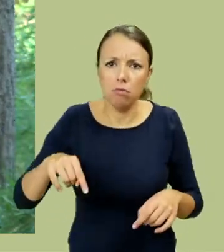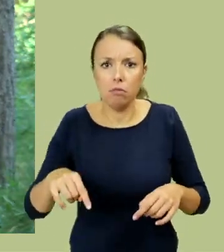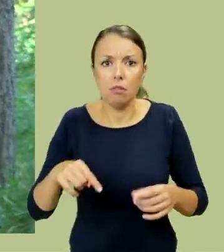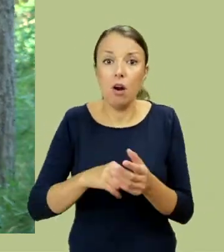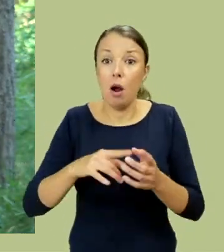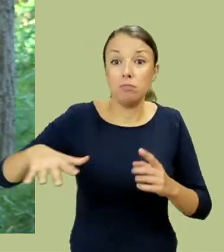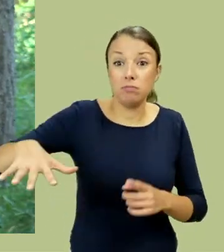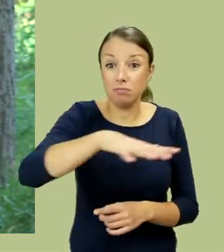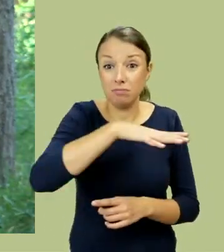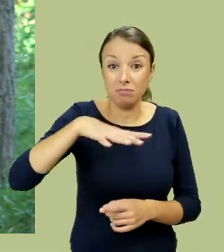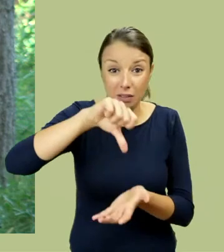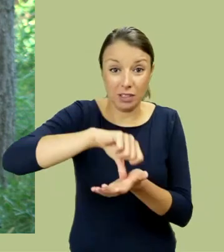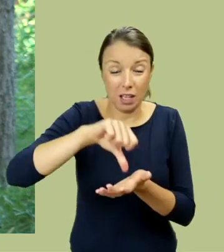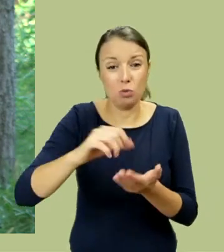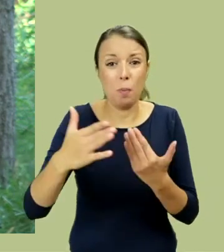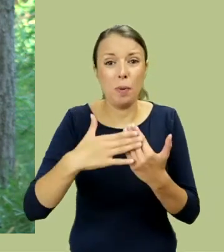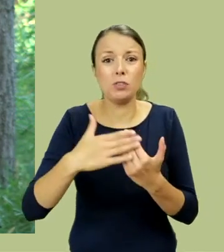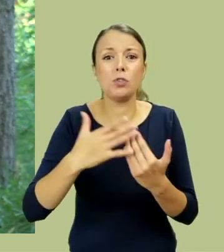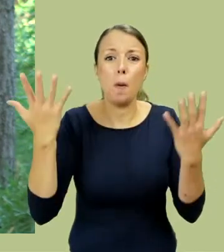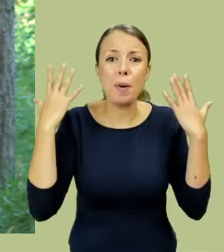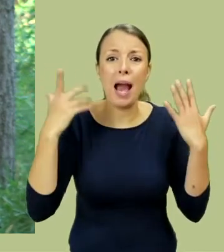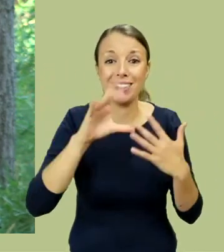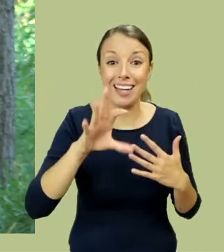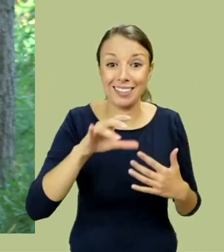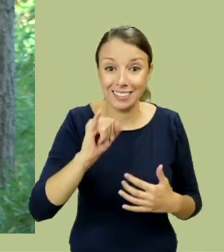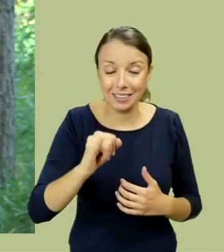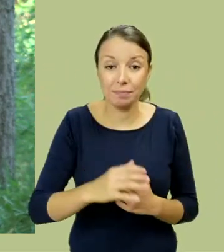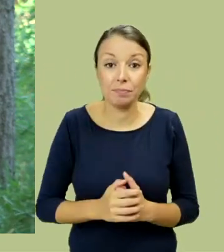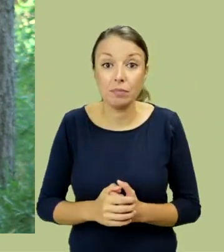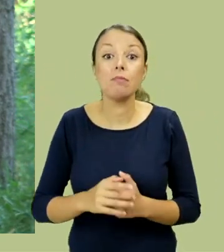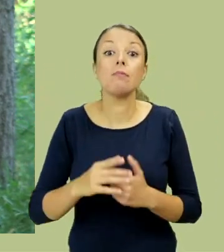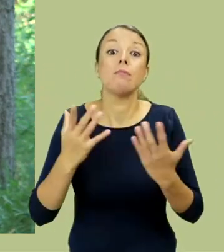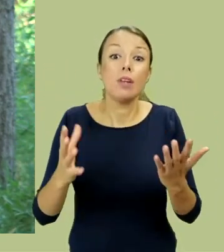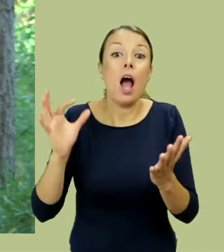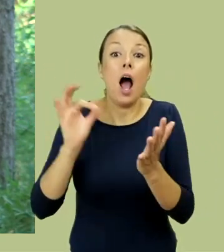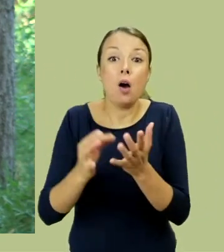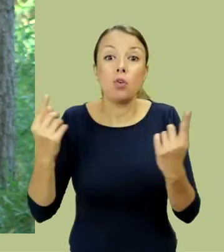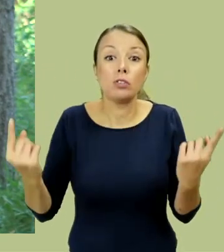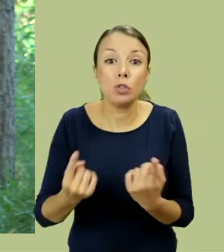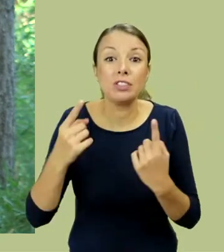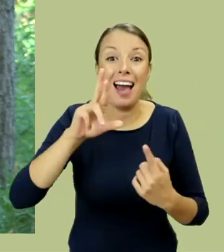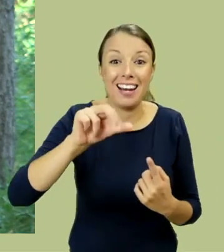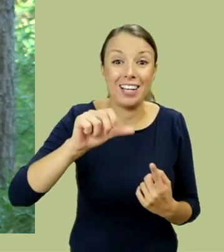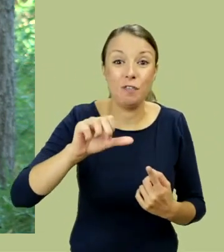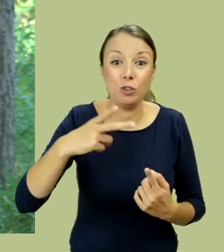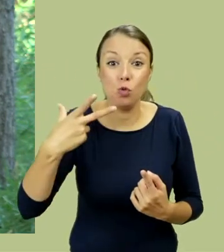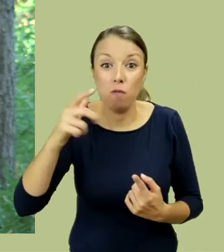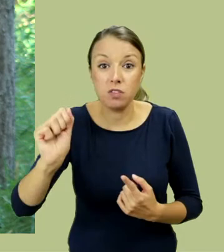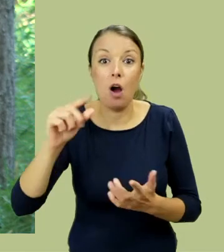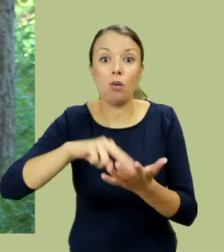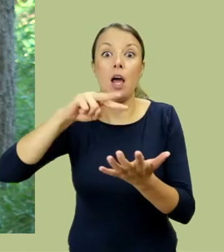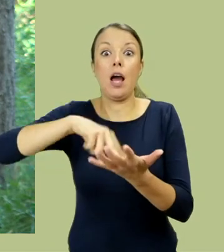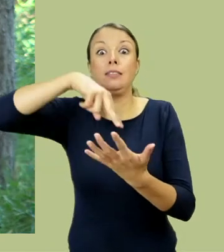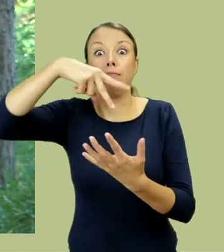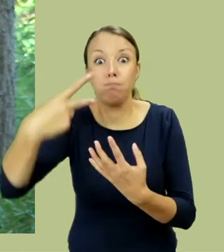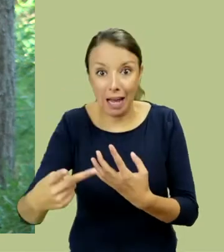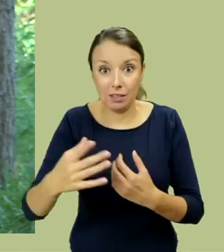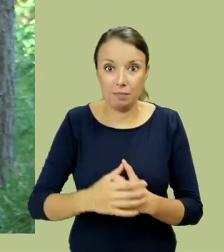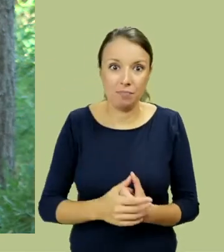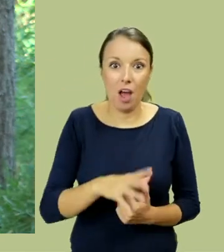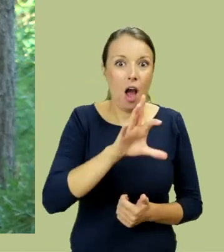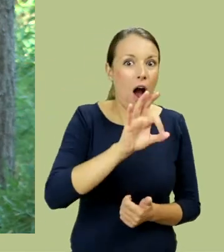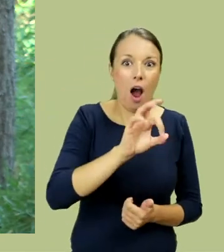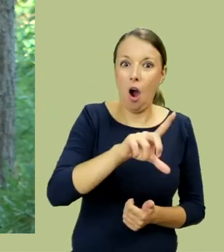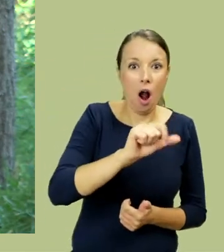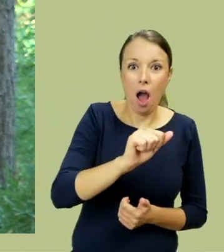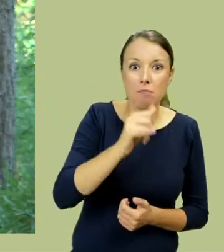Saskiego i w pewnym momencie nieszczęsna Rodziewiczówna upadła. Przewróciła się i Ola absolutnie nie mogła jej podnieść, nie